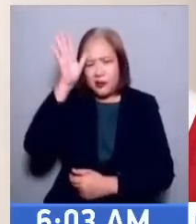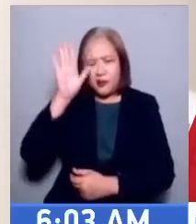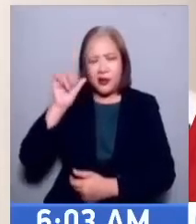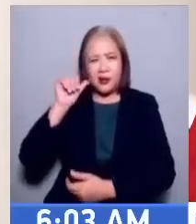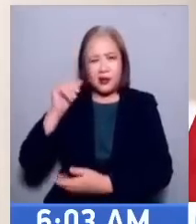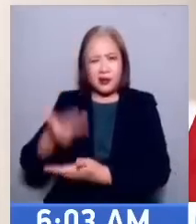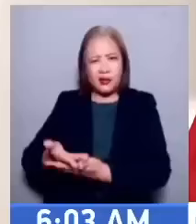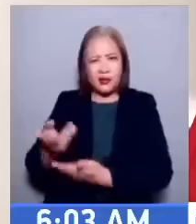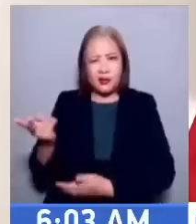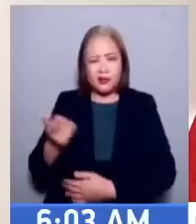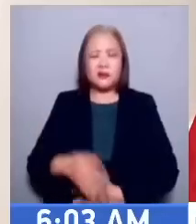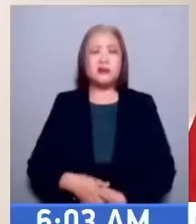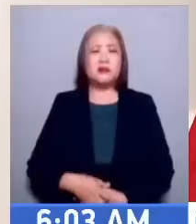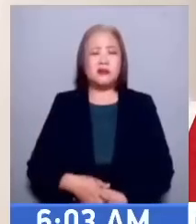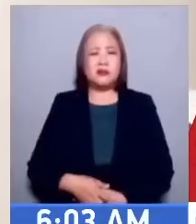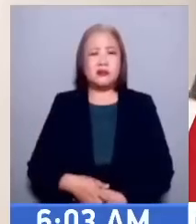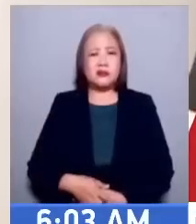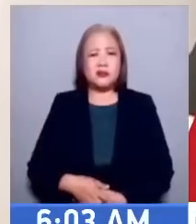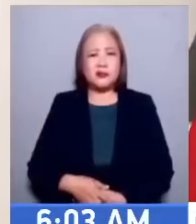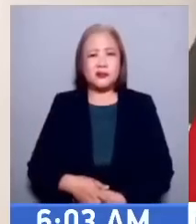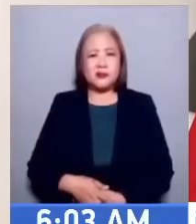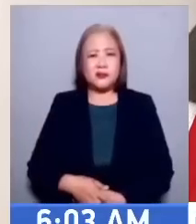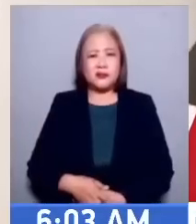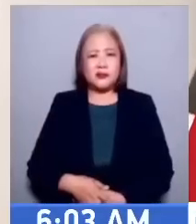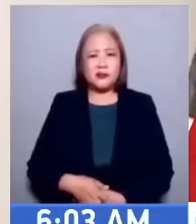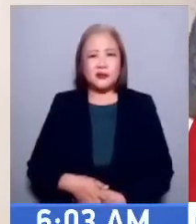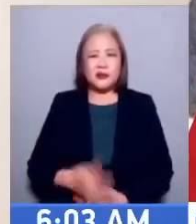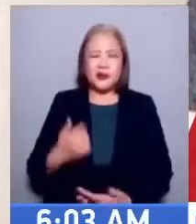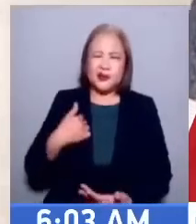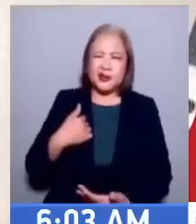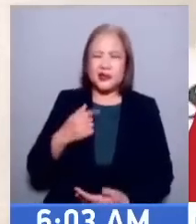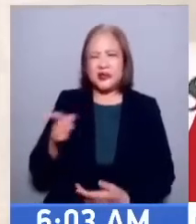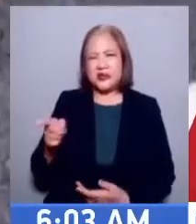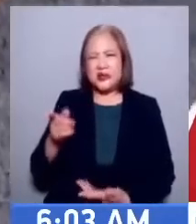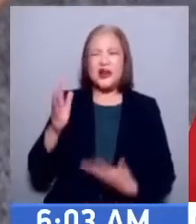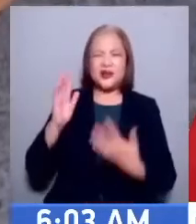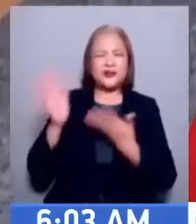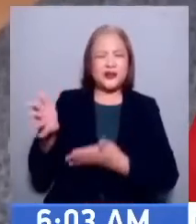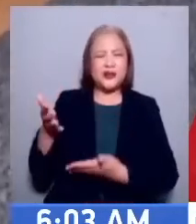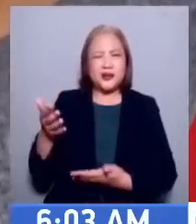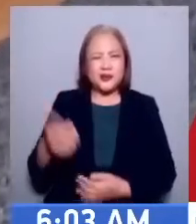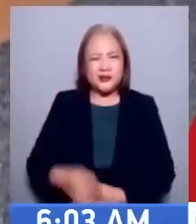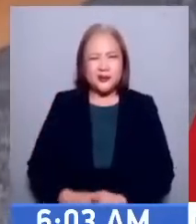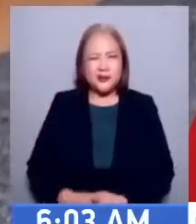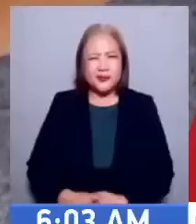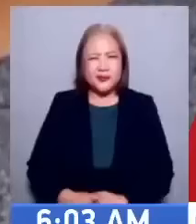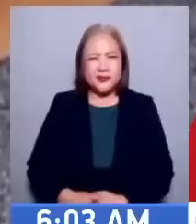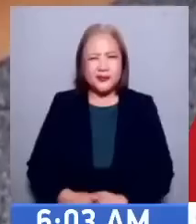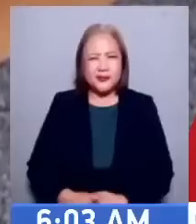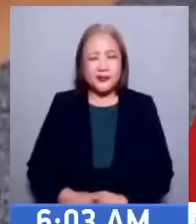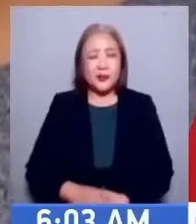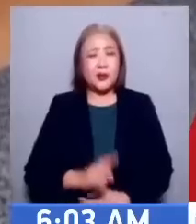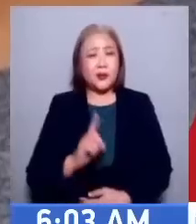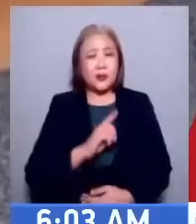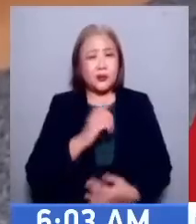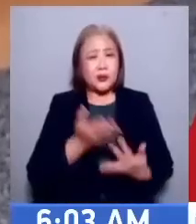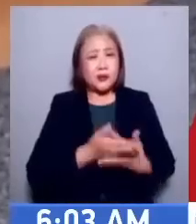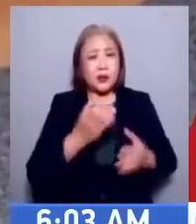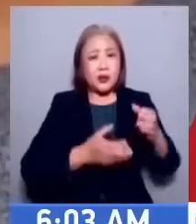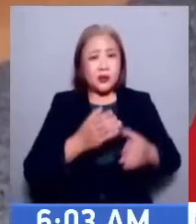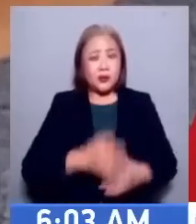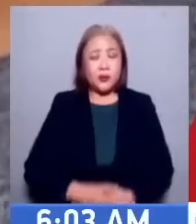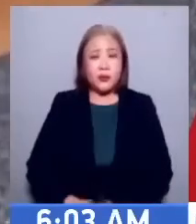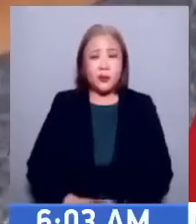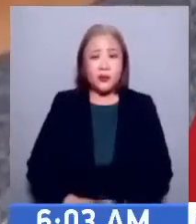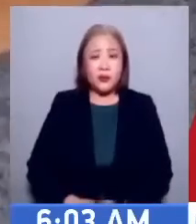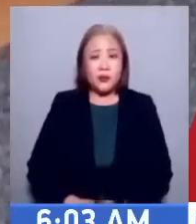Merong... Hindi ko na isip. Bayaman na yan. Sa korte na lang na mag-usap. Sino po binagsampa ng kaso? Sino po yung